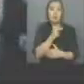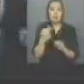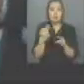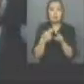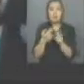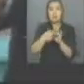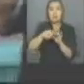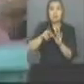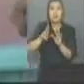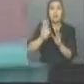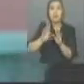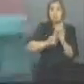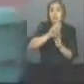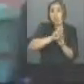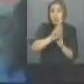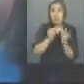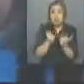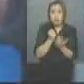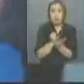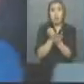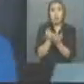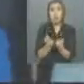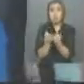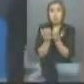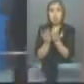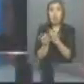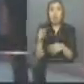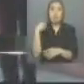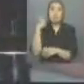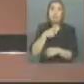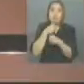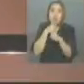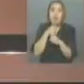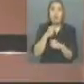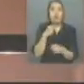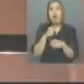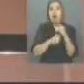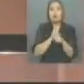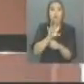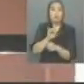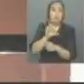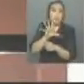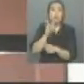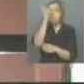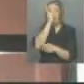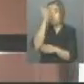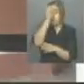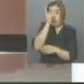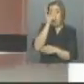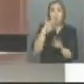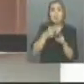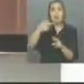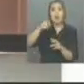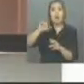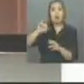ายช่วยกันเคลื่อนโรงศพของนางจุรีโอสิริอายุ83ปีหรือป้าจุดารานักแสดงออกจากห้องพักศพของ